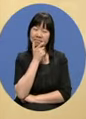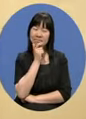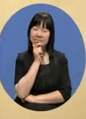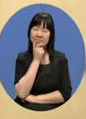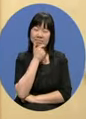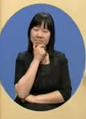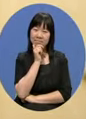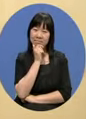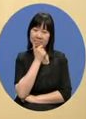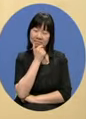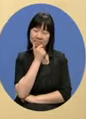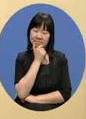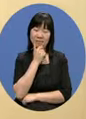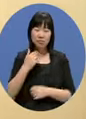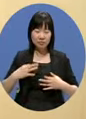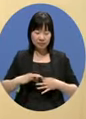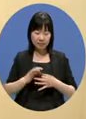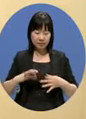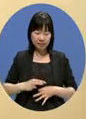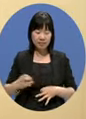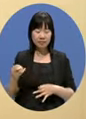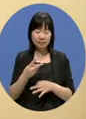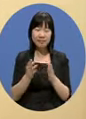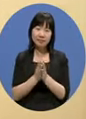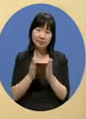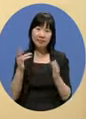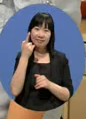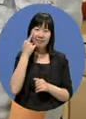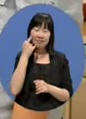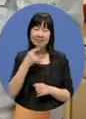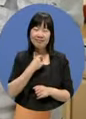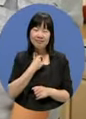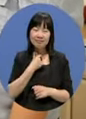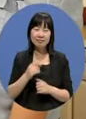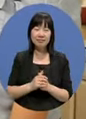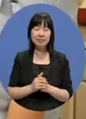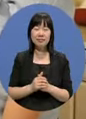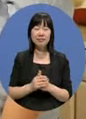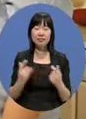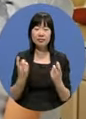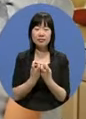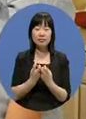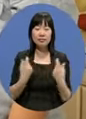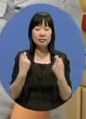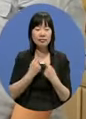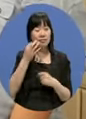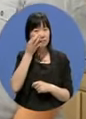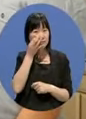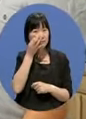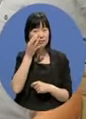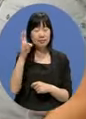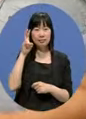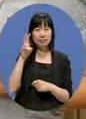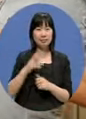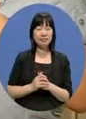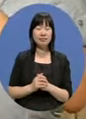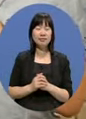예요음 단추를 다시 한번 채워 봐야 할 거 같은데 옷 어떻게 입는지 한번 보여줄래